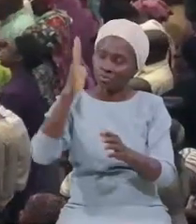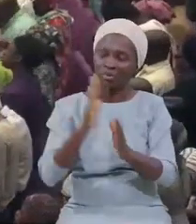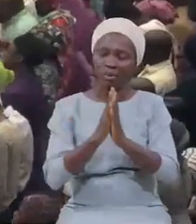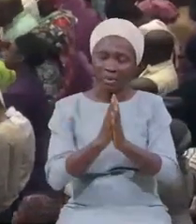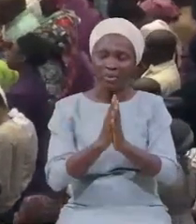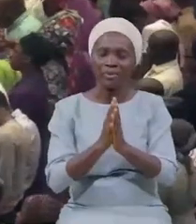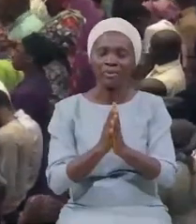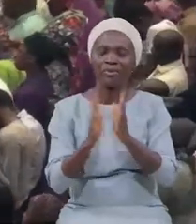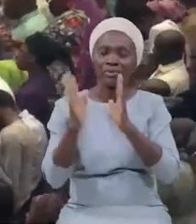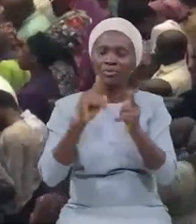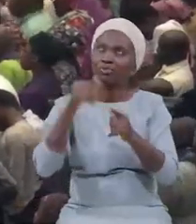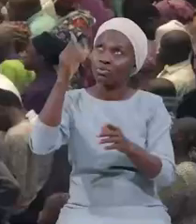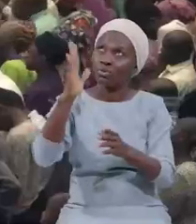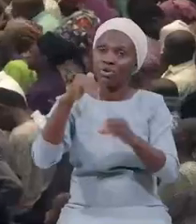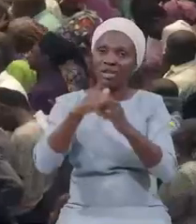Seigneur.